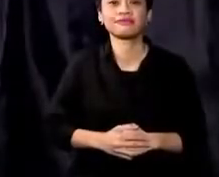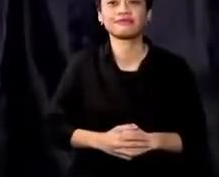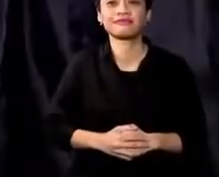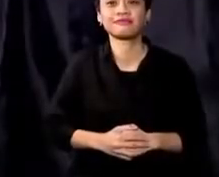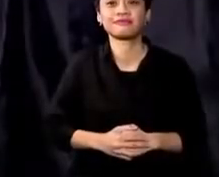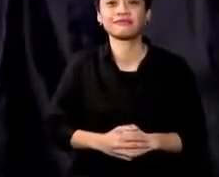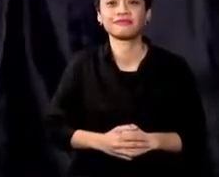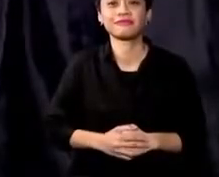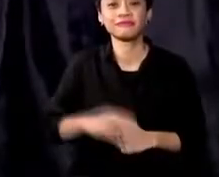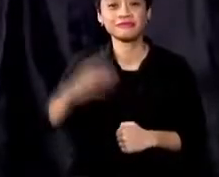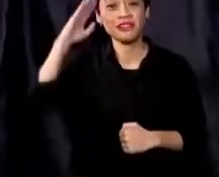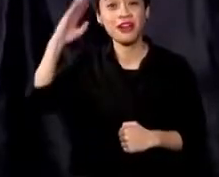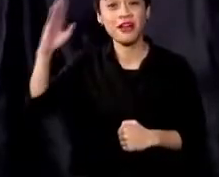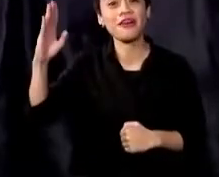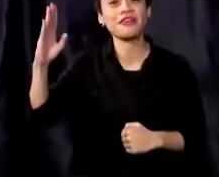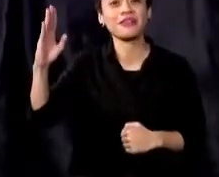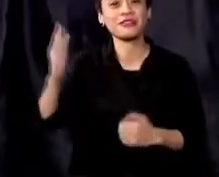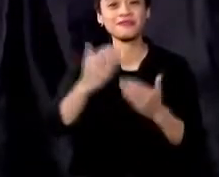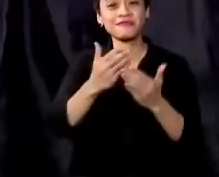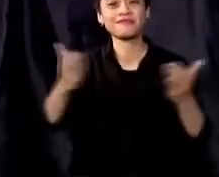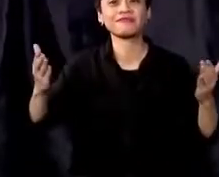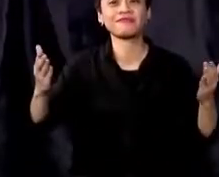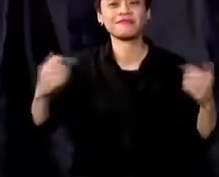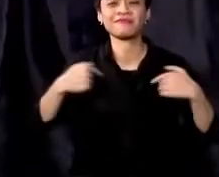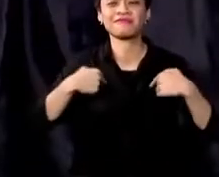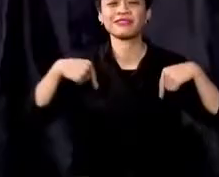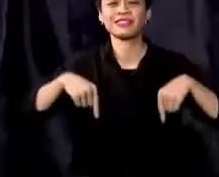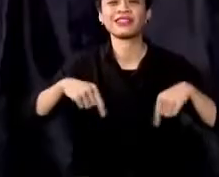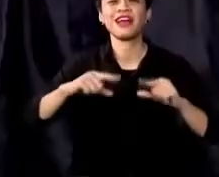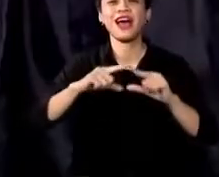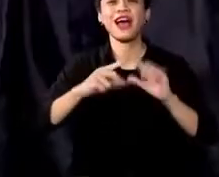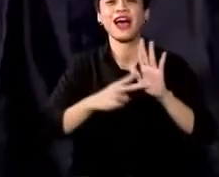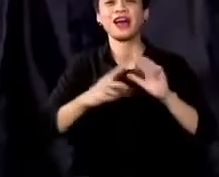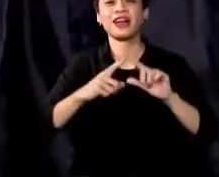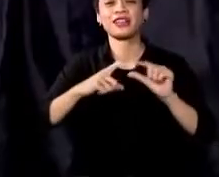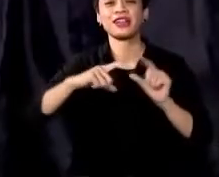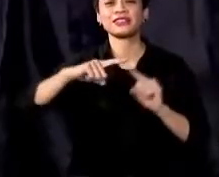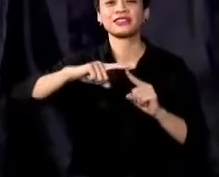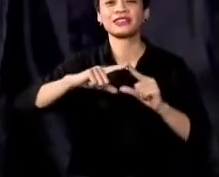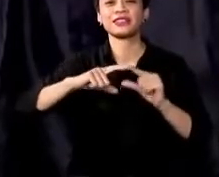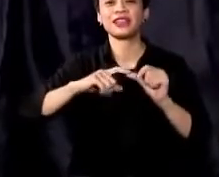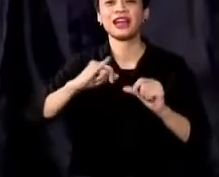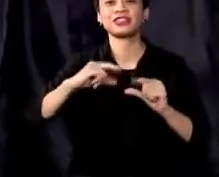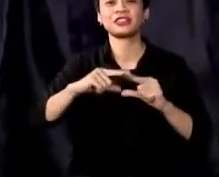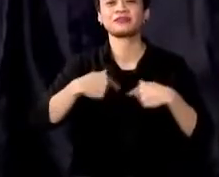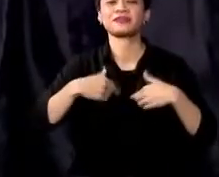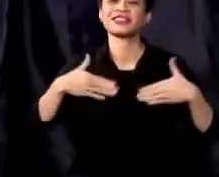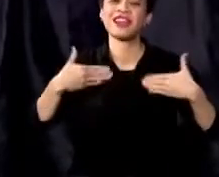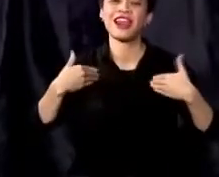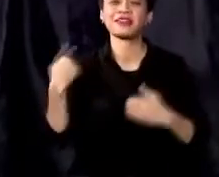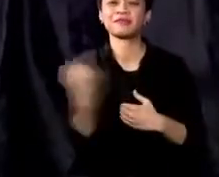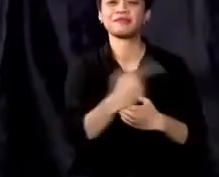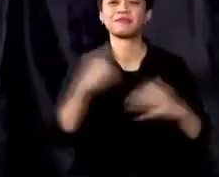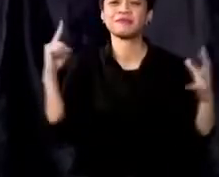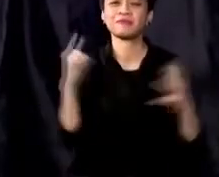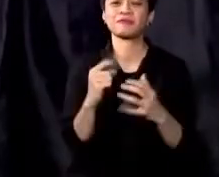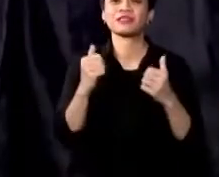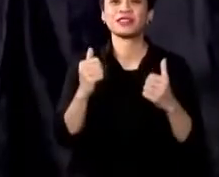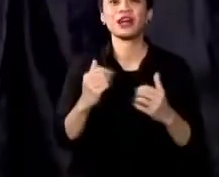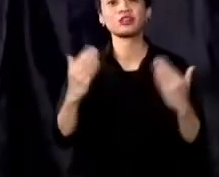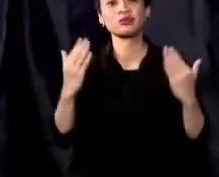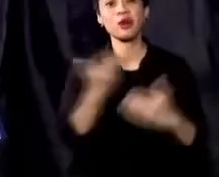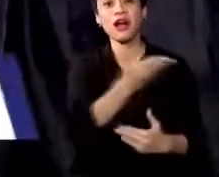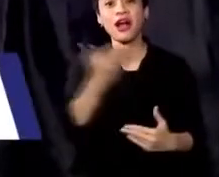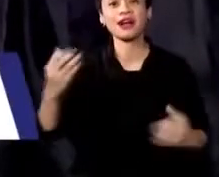Indonesia Halo pemirsa dan pendengar dapat hadir menemani anda kembali hari ini Semoga tetap sehat dan